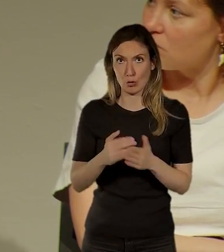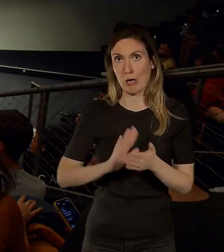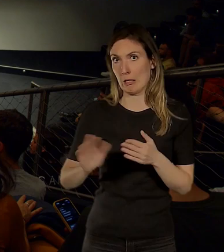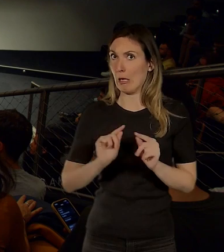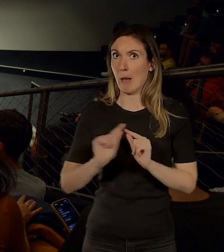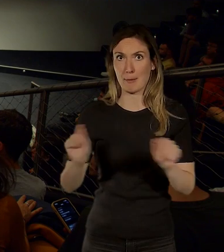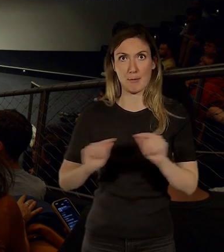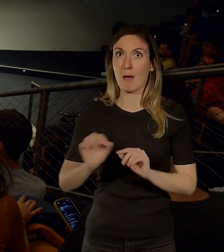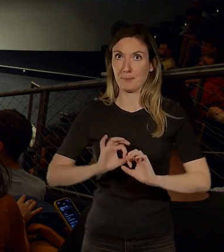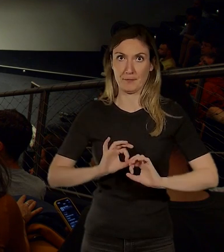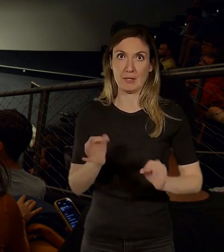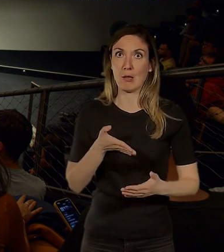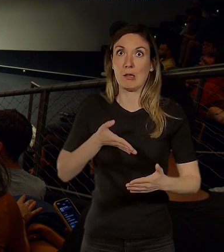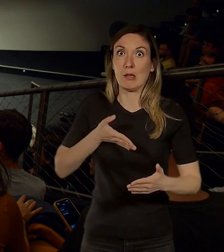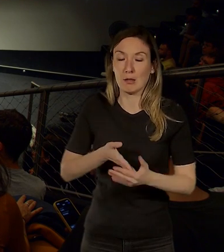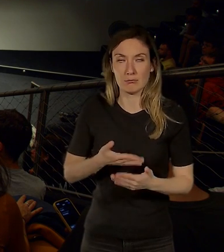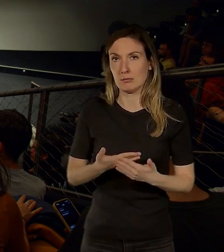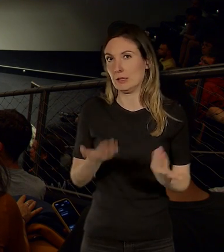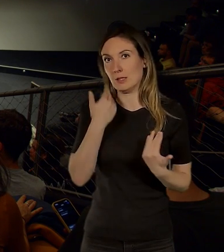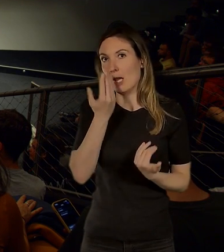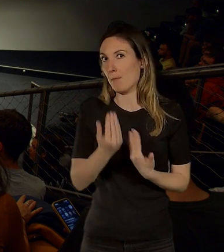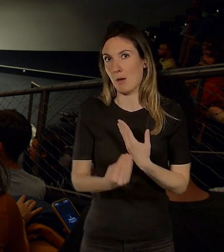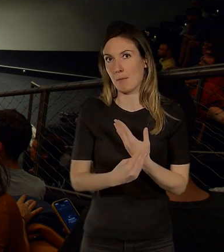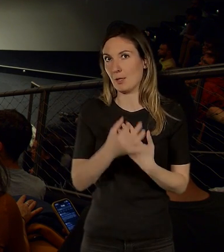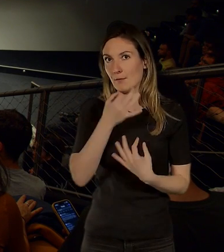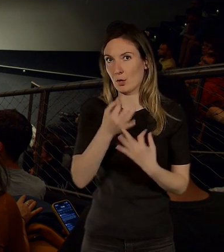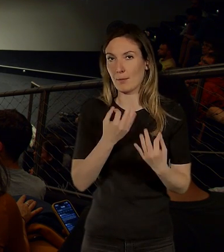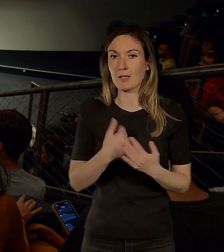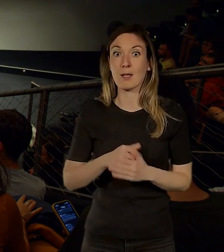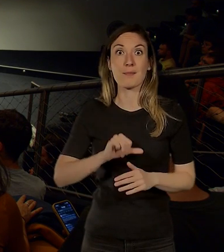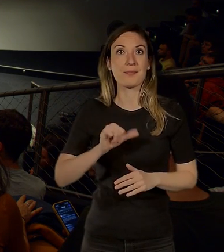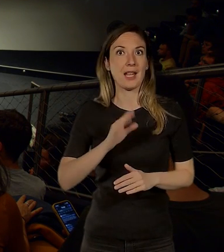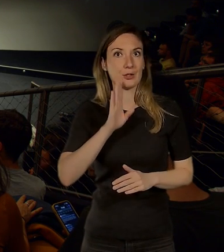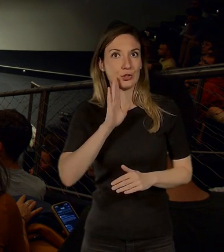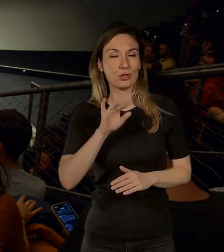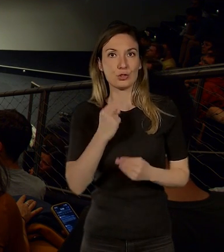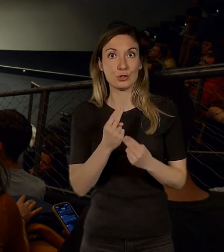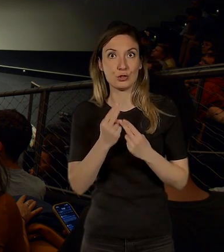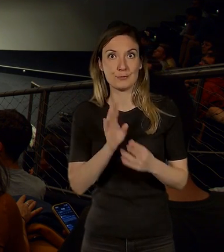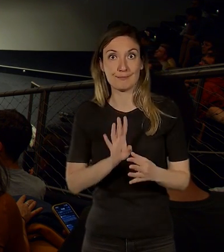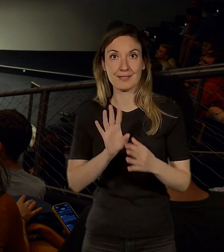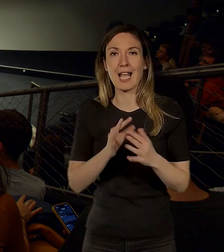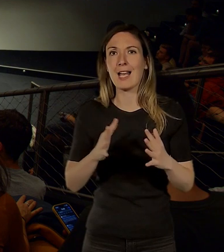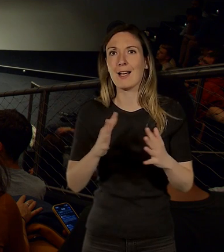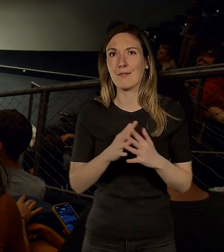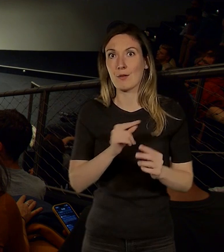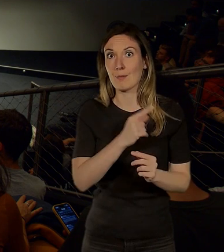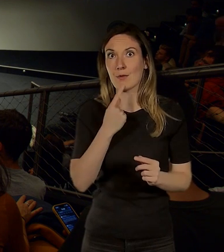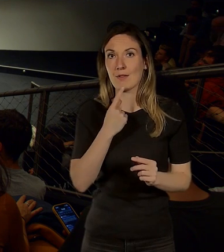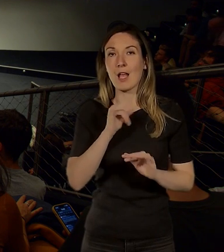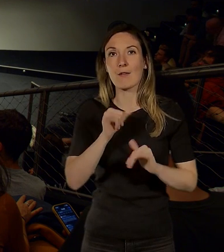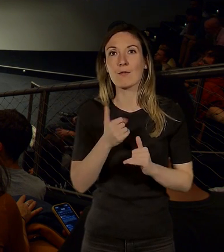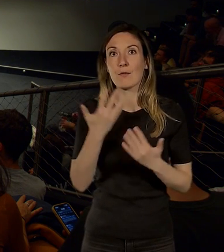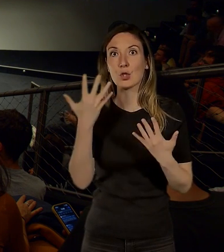večer. Dobrý večer. Filip Čevčík, obyvatel Prahy. Jenom rychlá reakce na Rivolu. V noci je budova hlavního